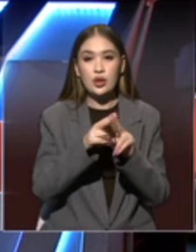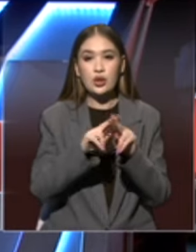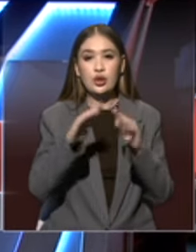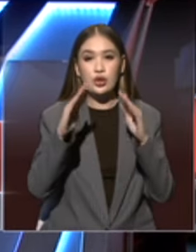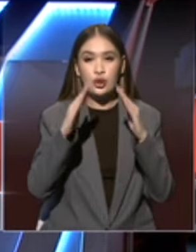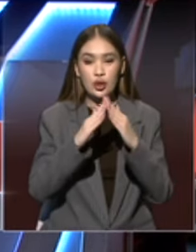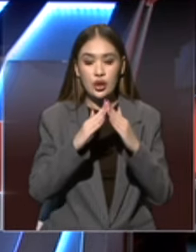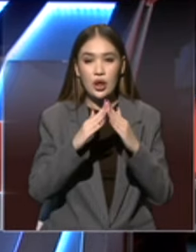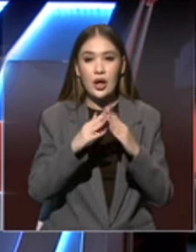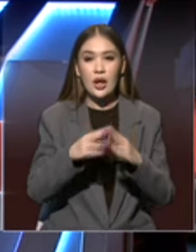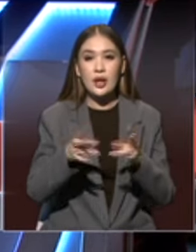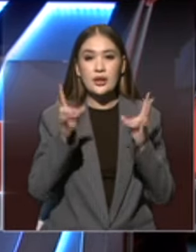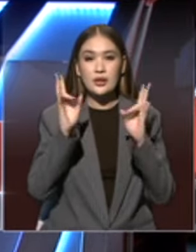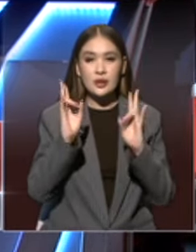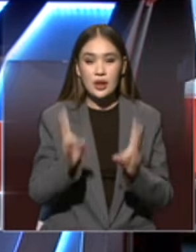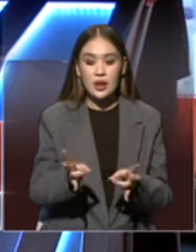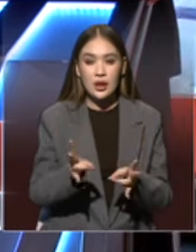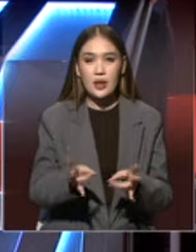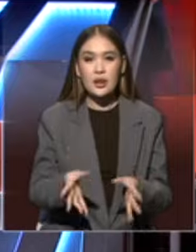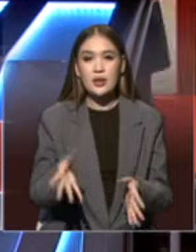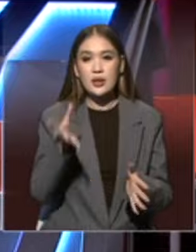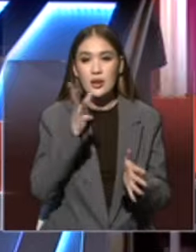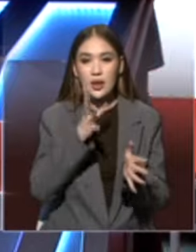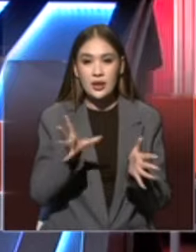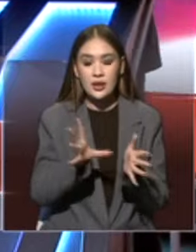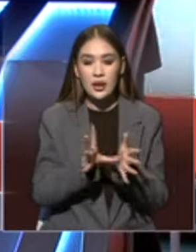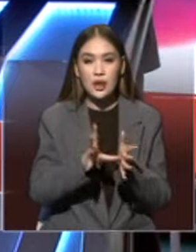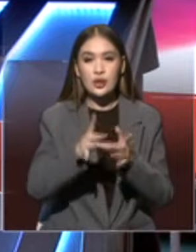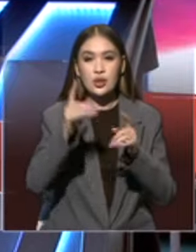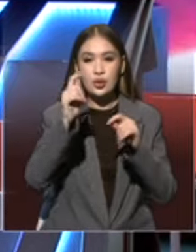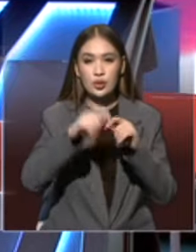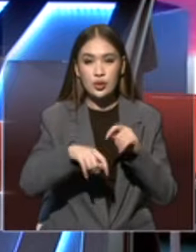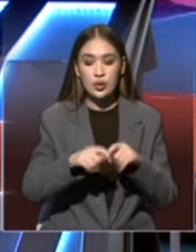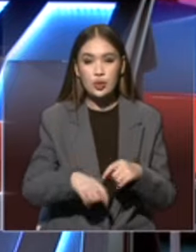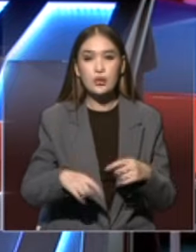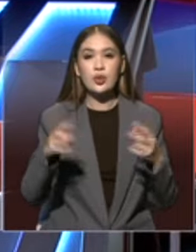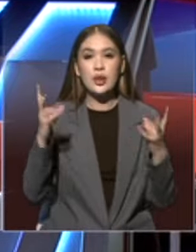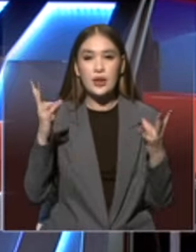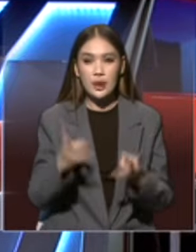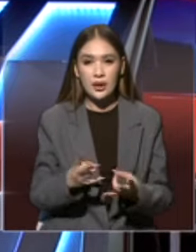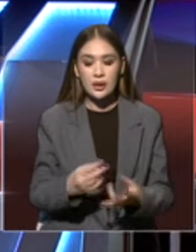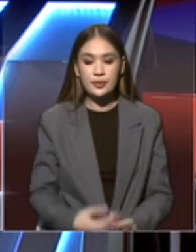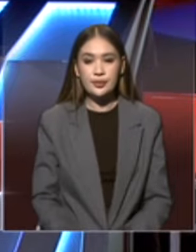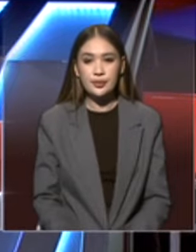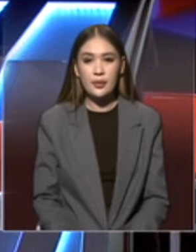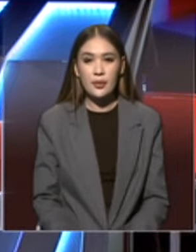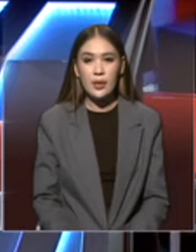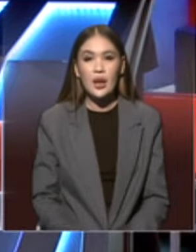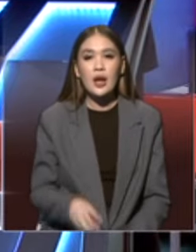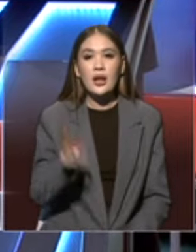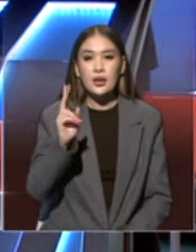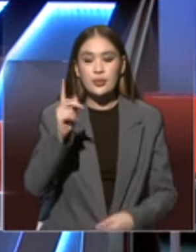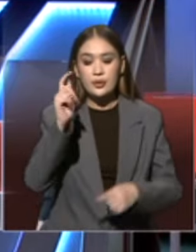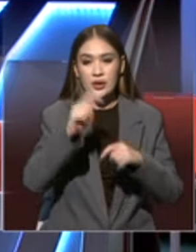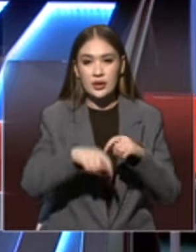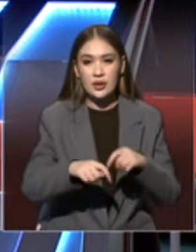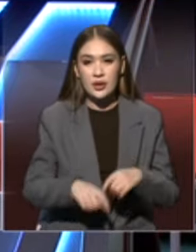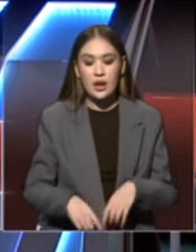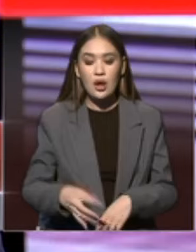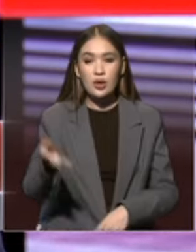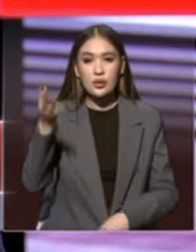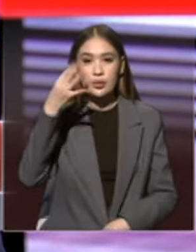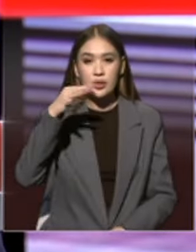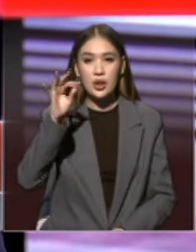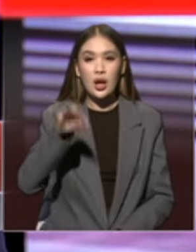енді зардап шеккен үйді техникалық тексеру өткізу қажет. Кім тексереді? Енді сертификатталған мамандар